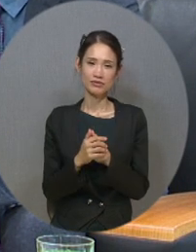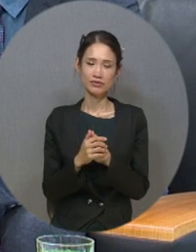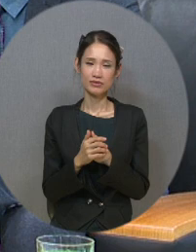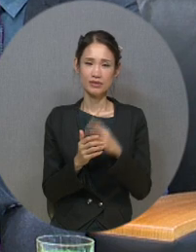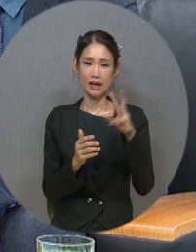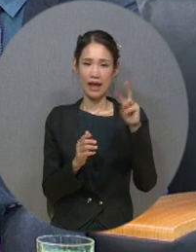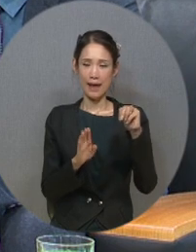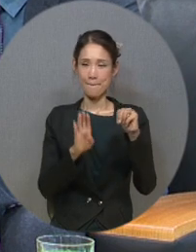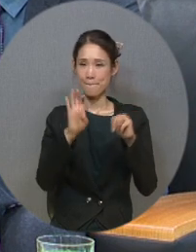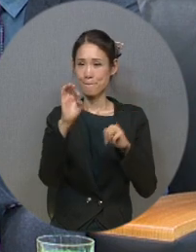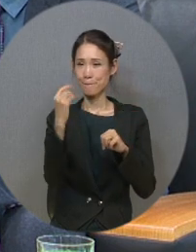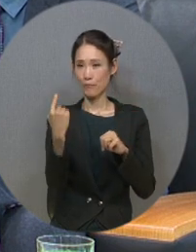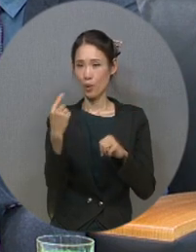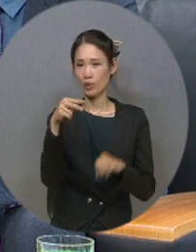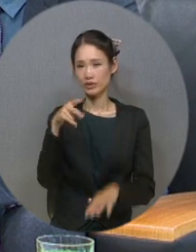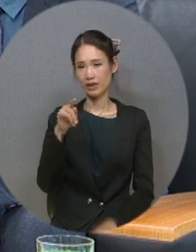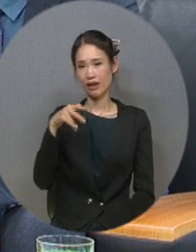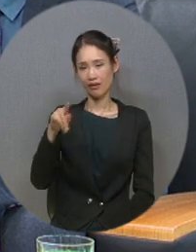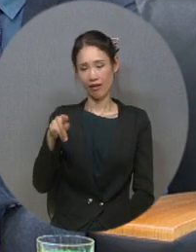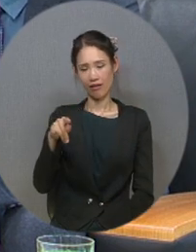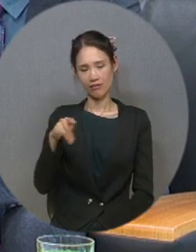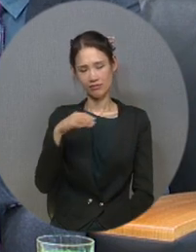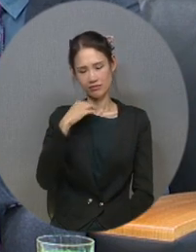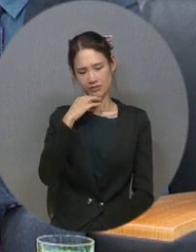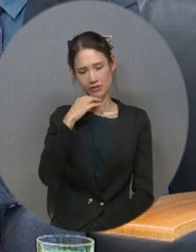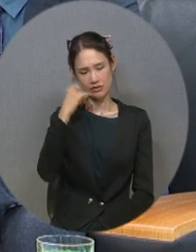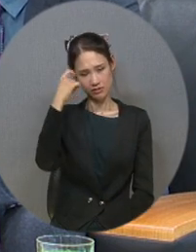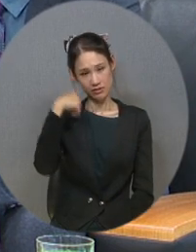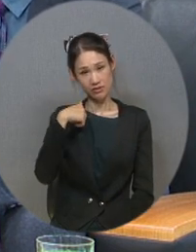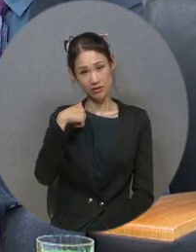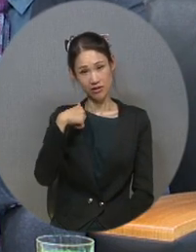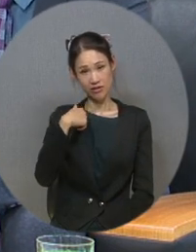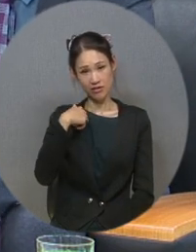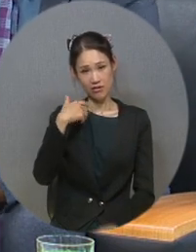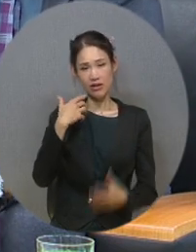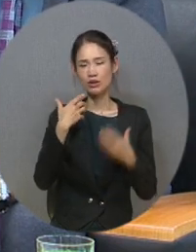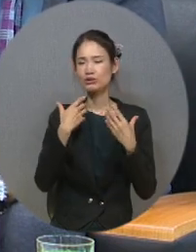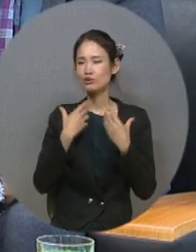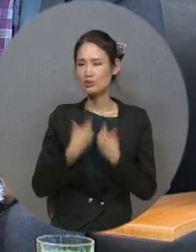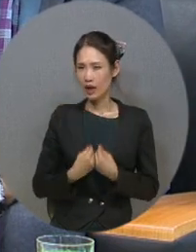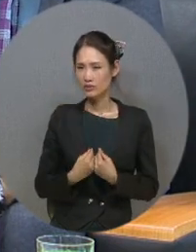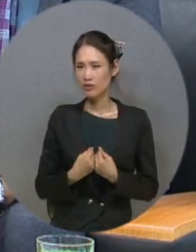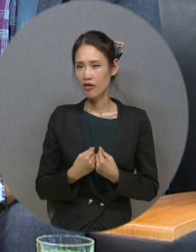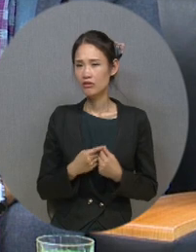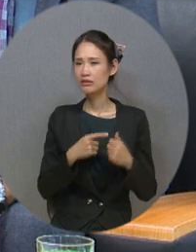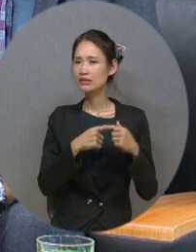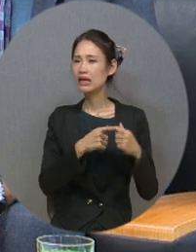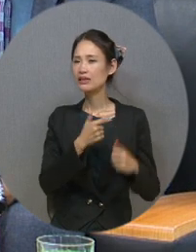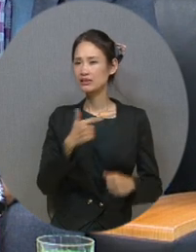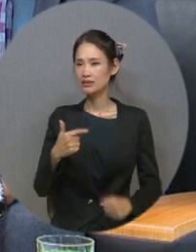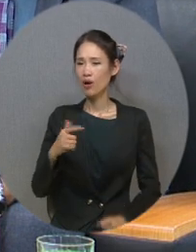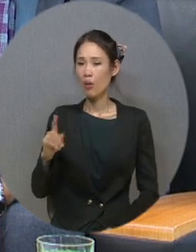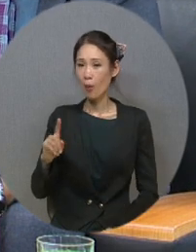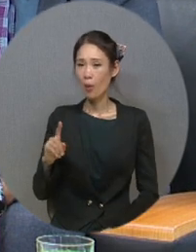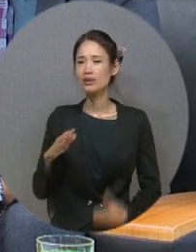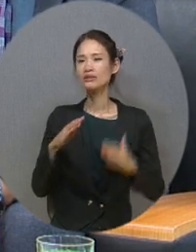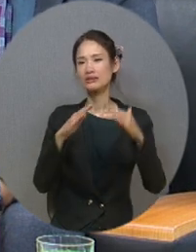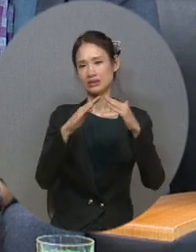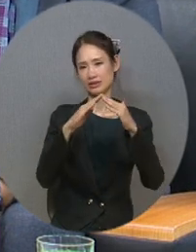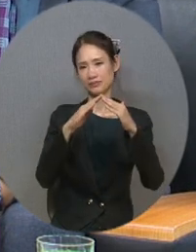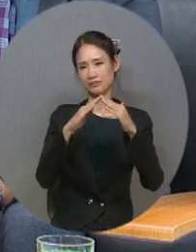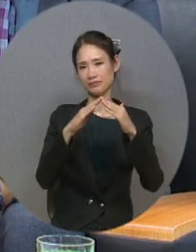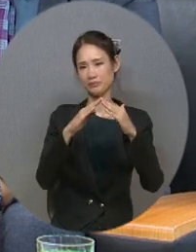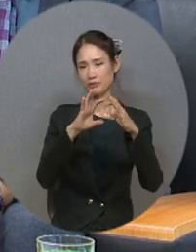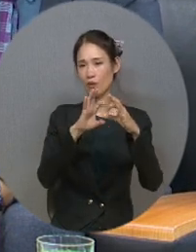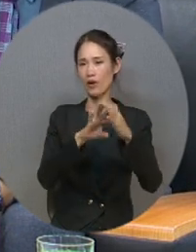N4 세대가 느끼는 좌절 가장 먼저 부닥치는 문제가 바로 말씀하신 주택 문제입니다.